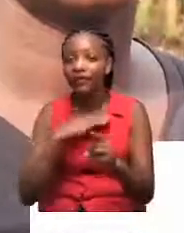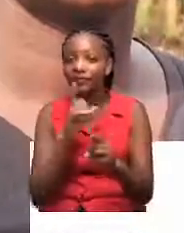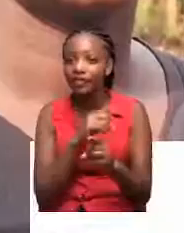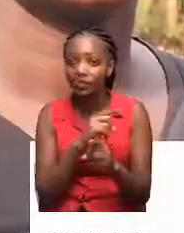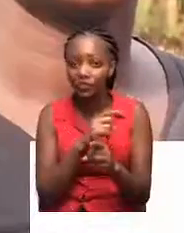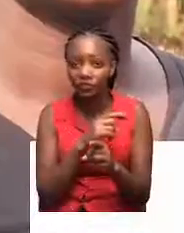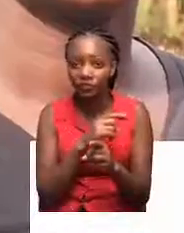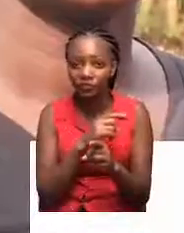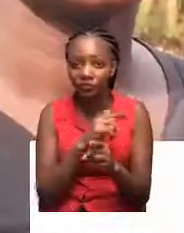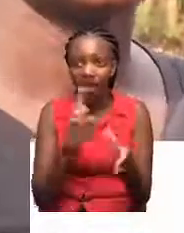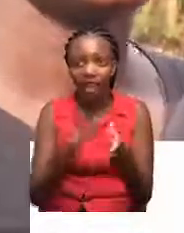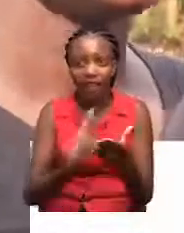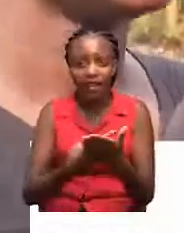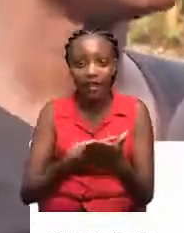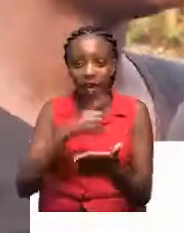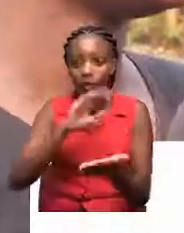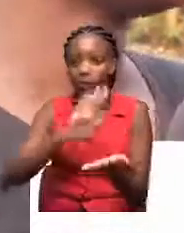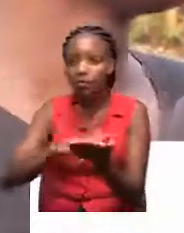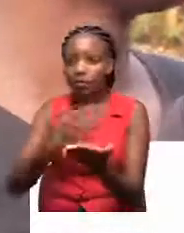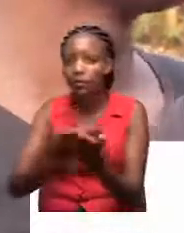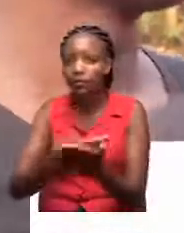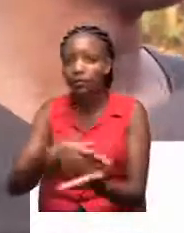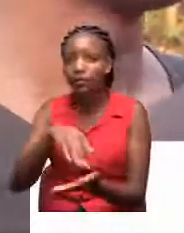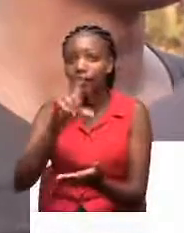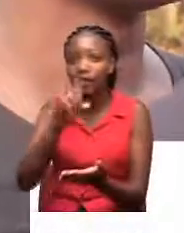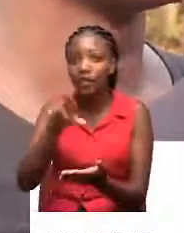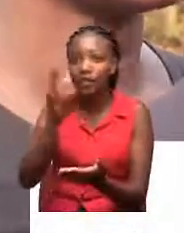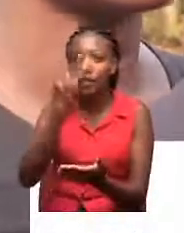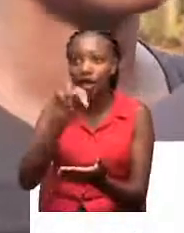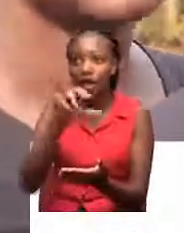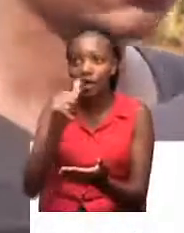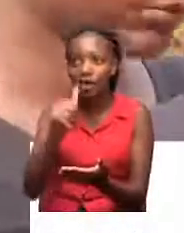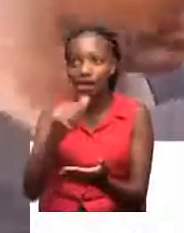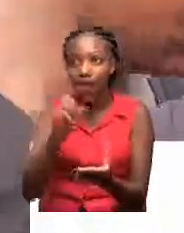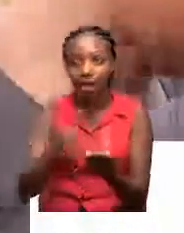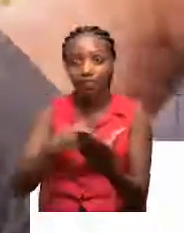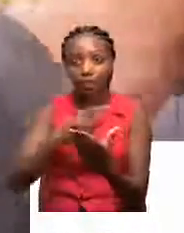DNA. DNA tumefanya makaratasi ndiyo pale.